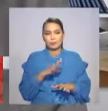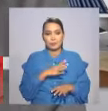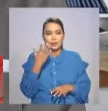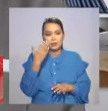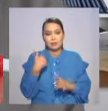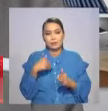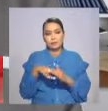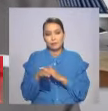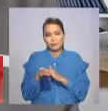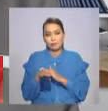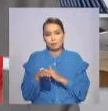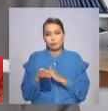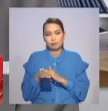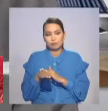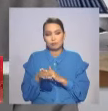выйду,